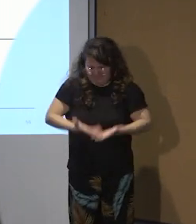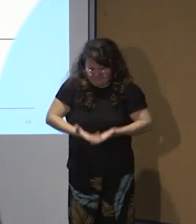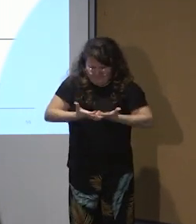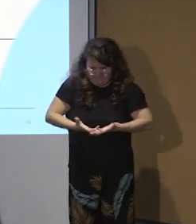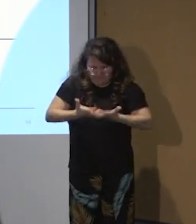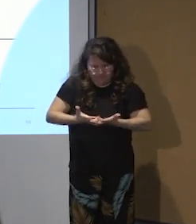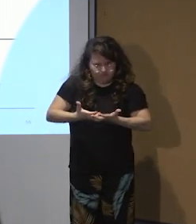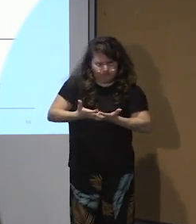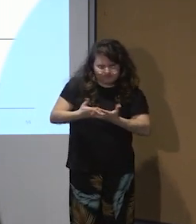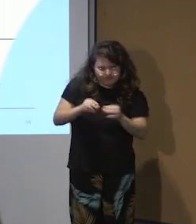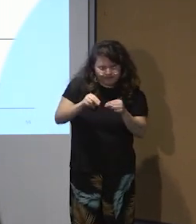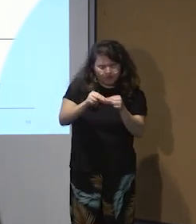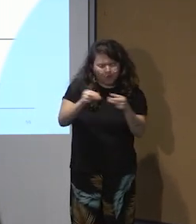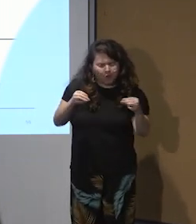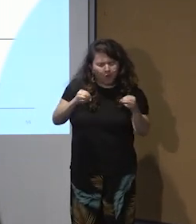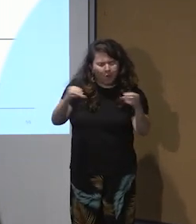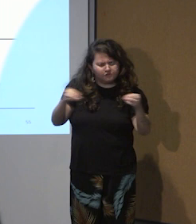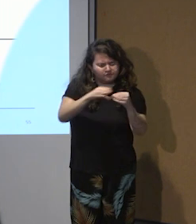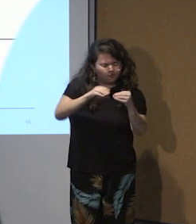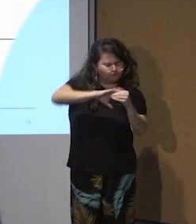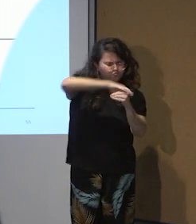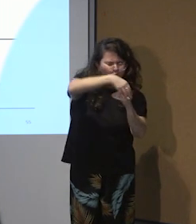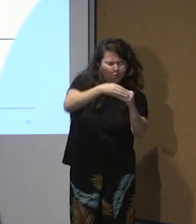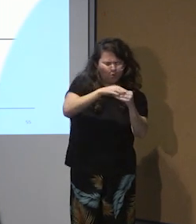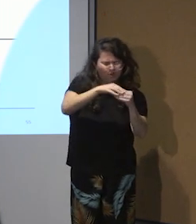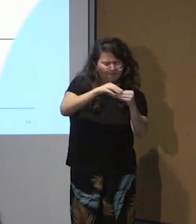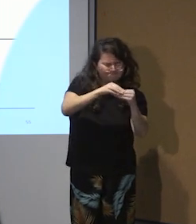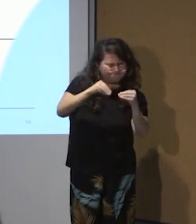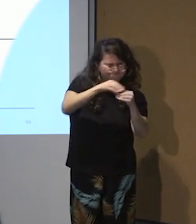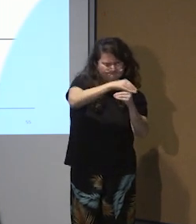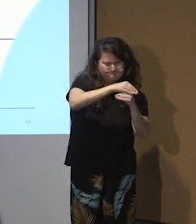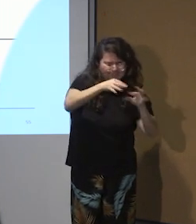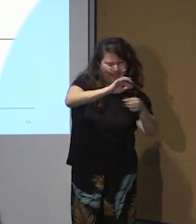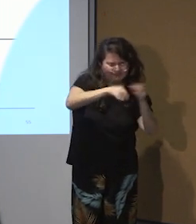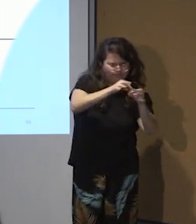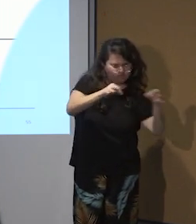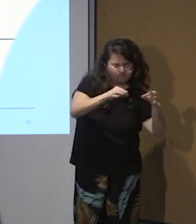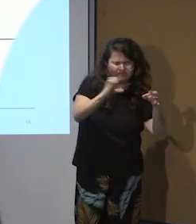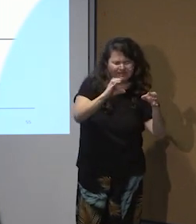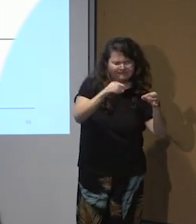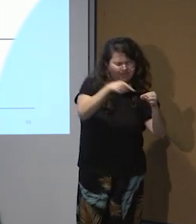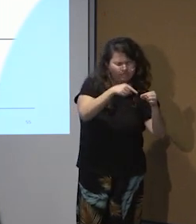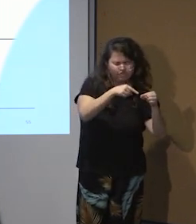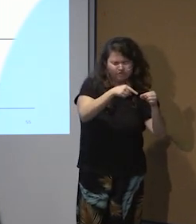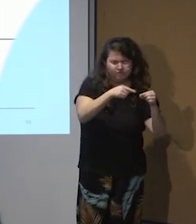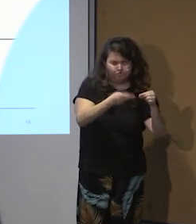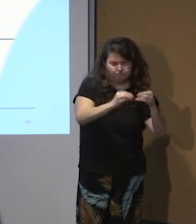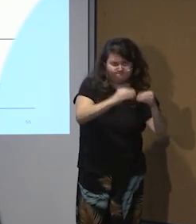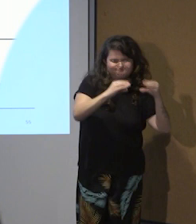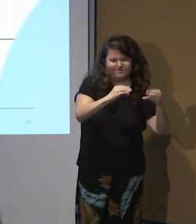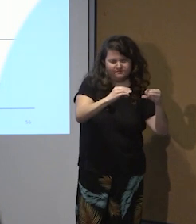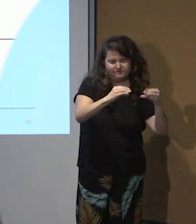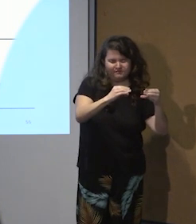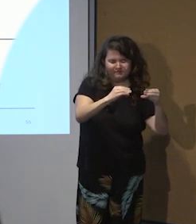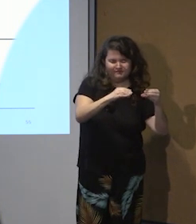cartilage va être plus épais. Qui dit cartilage plus épais, dit cartilage moins friable et donc moins d'arthrose. Et finalement, on s'est rendu compte